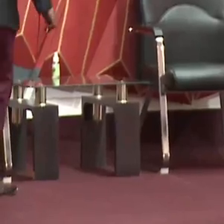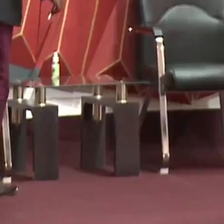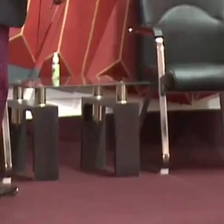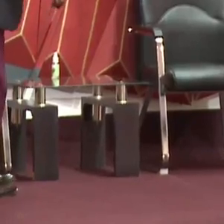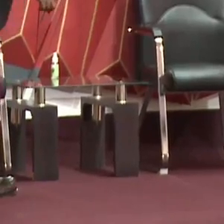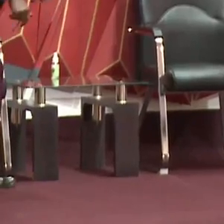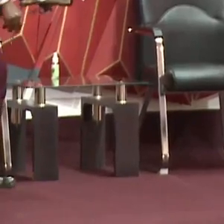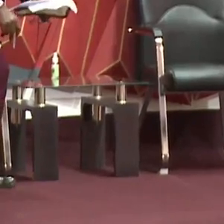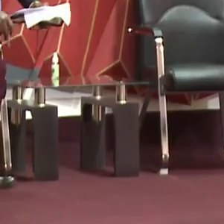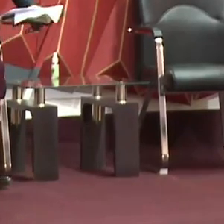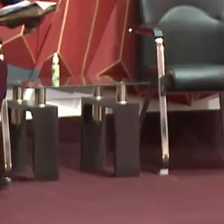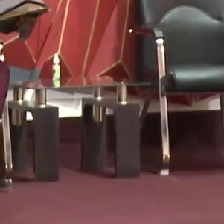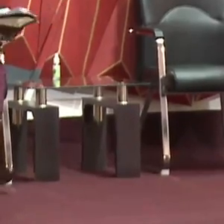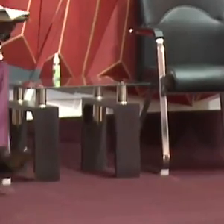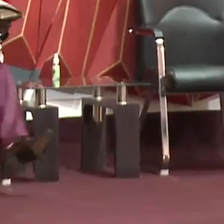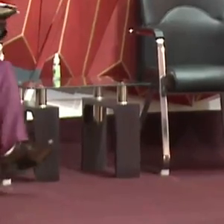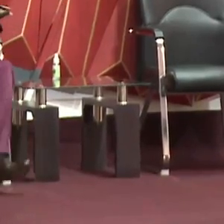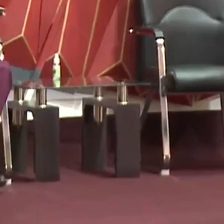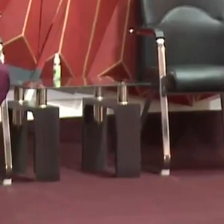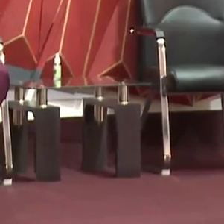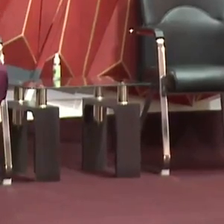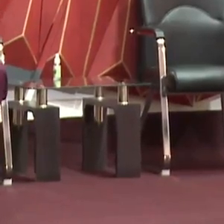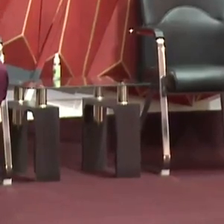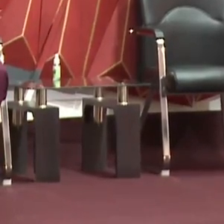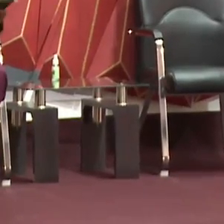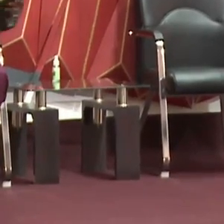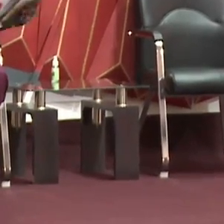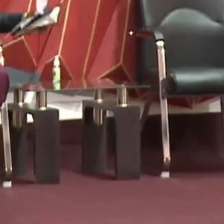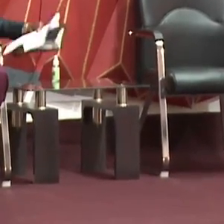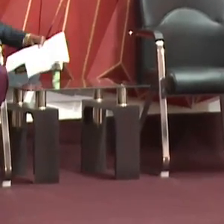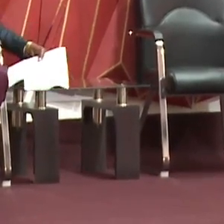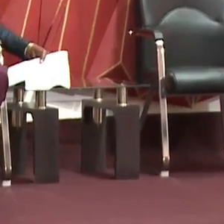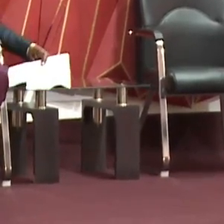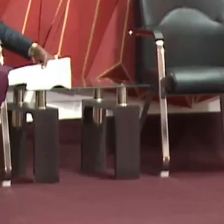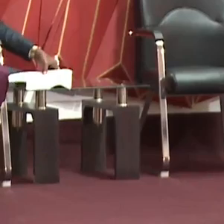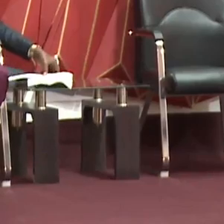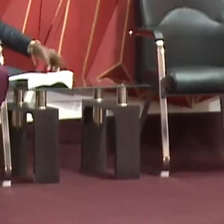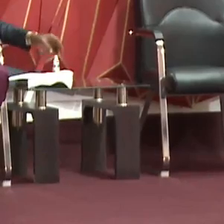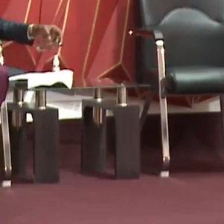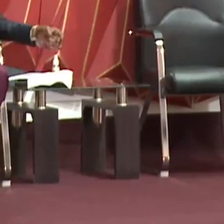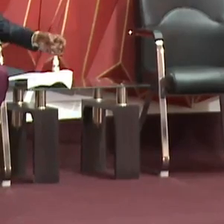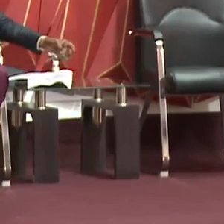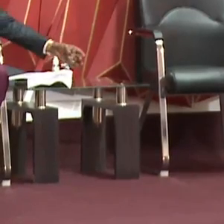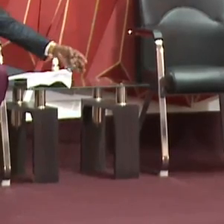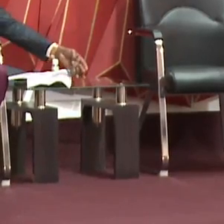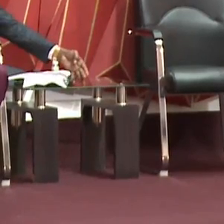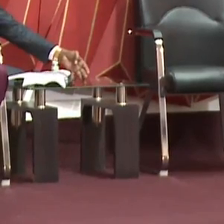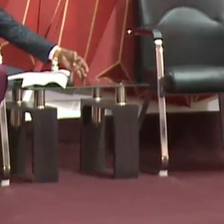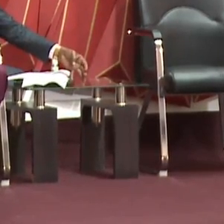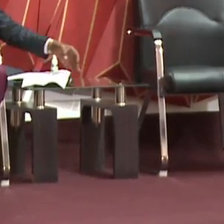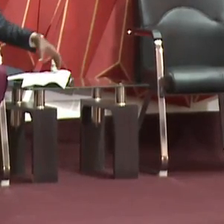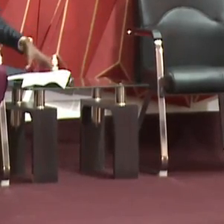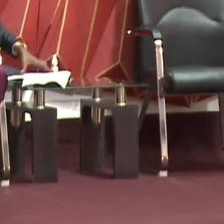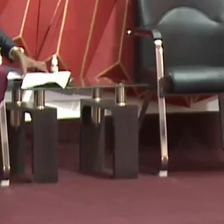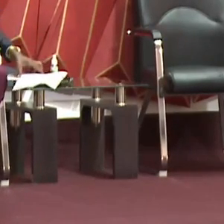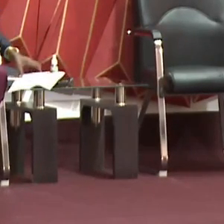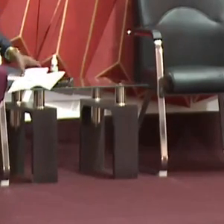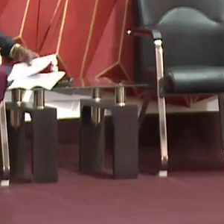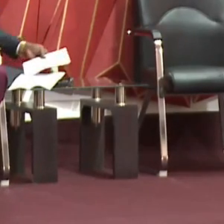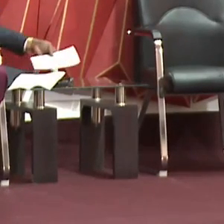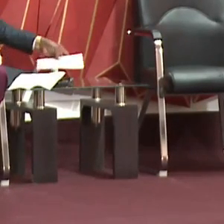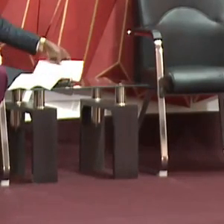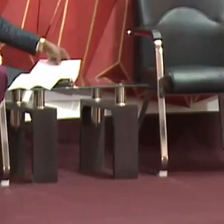urebe ibyabaye ku bwawe hari i Gorogota plein de douleur et d'angoisse, il